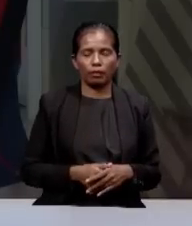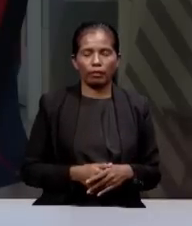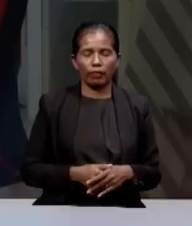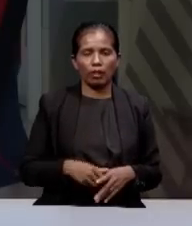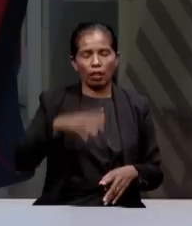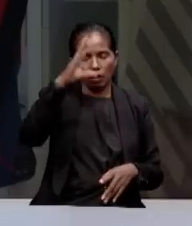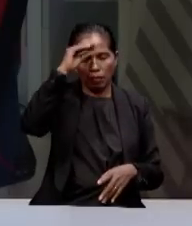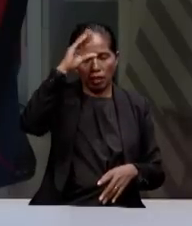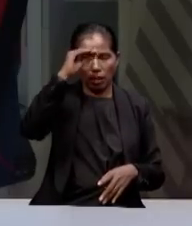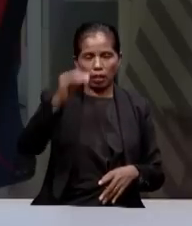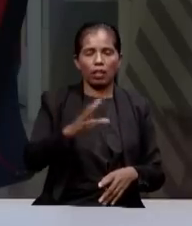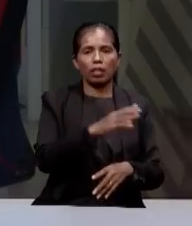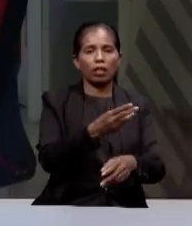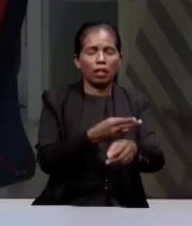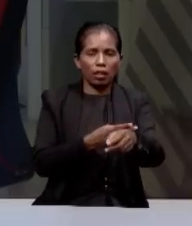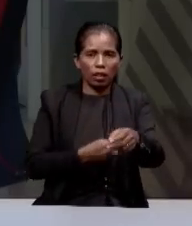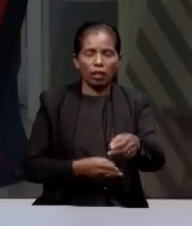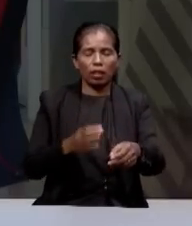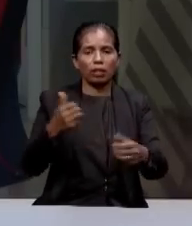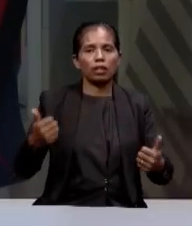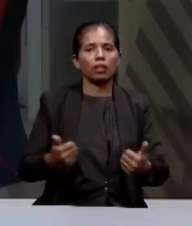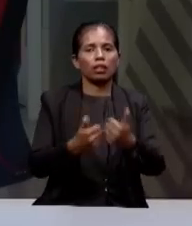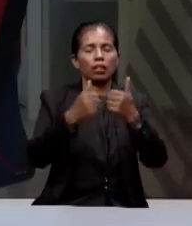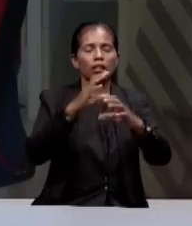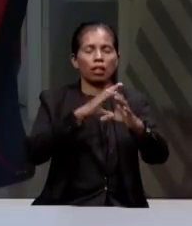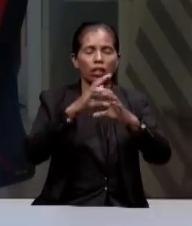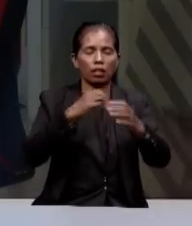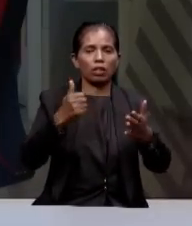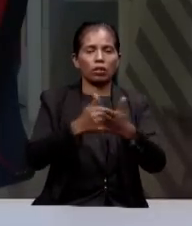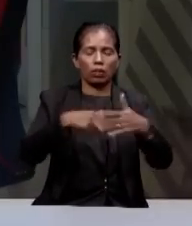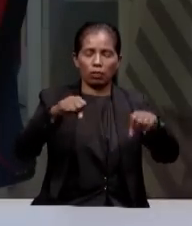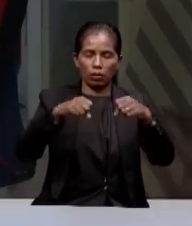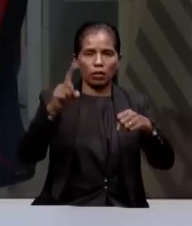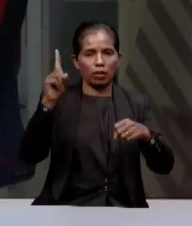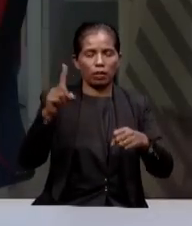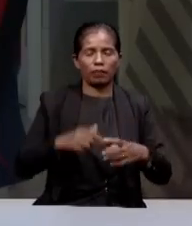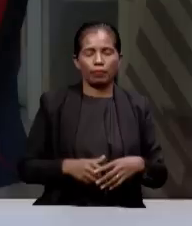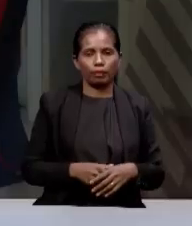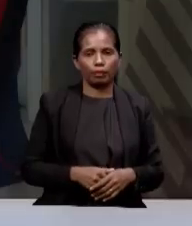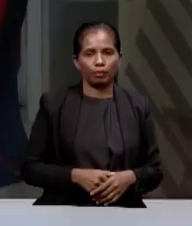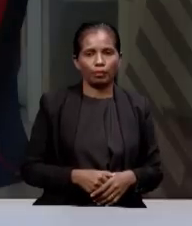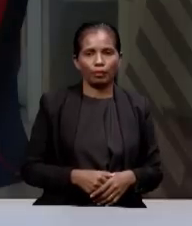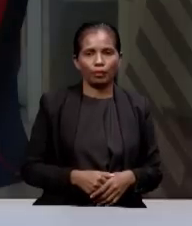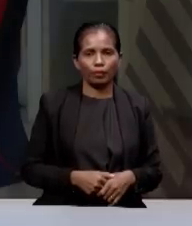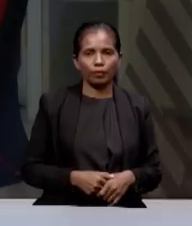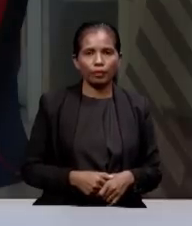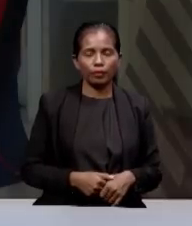Mane ide sofre kane kamang iha sidente kareta soke motorizada ide iha dirasang hudilarang.